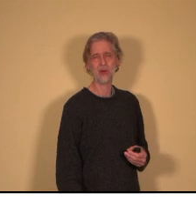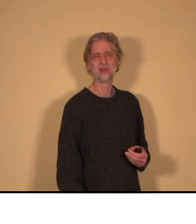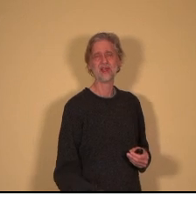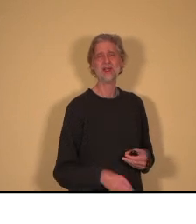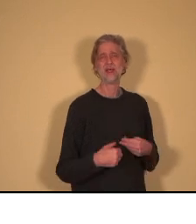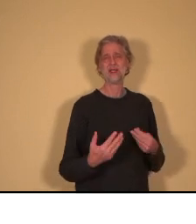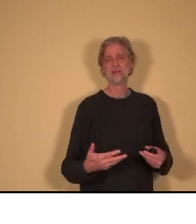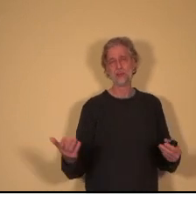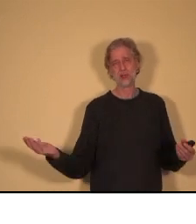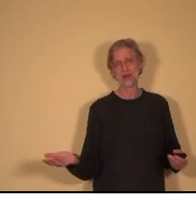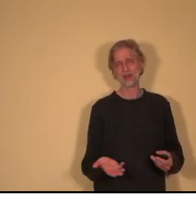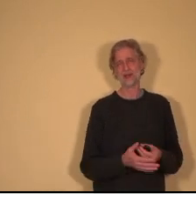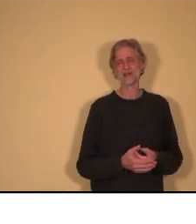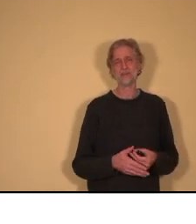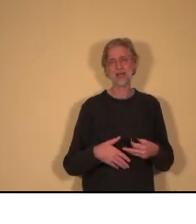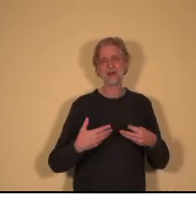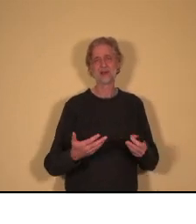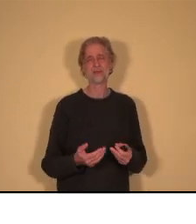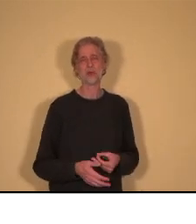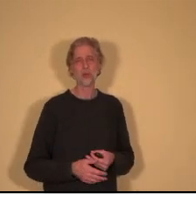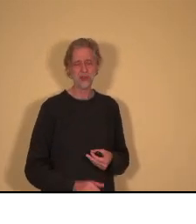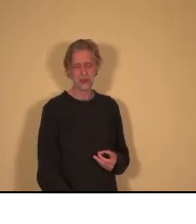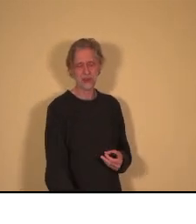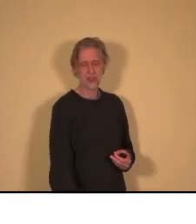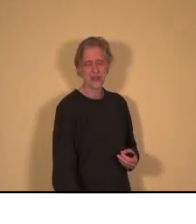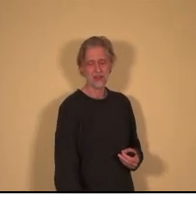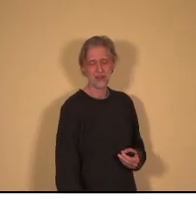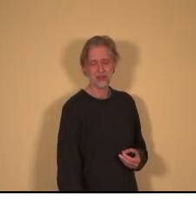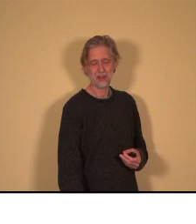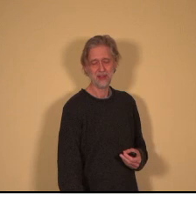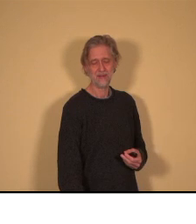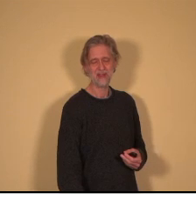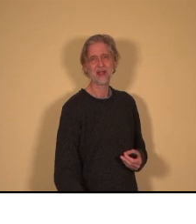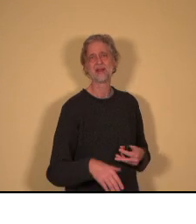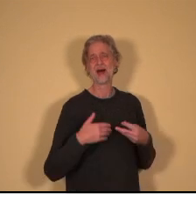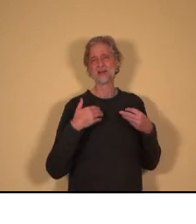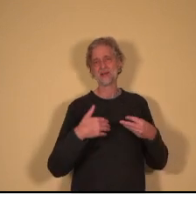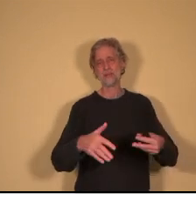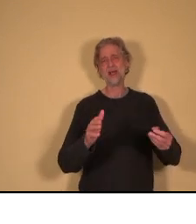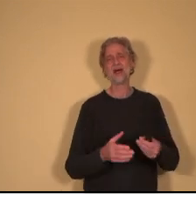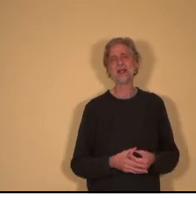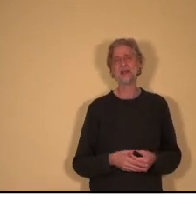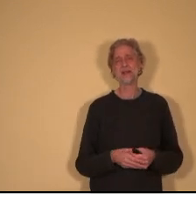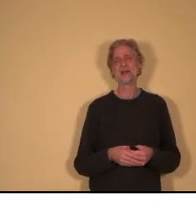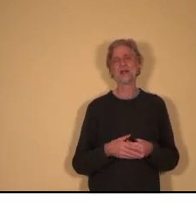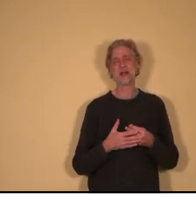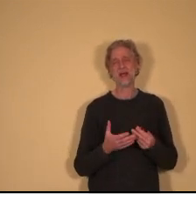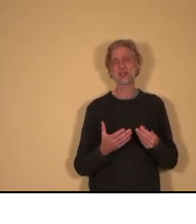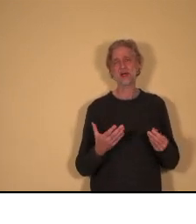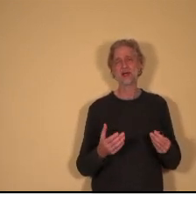wir auch gesehen, die führt, weil das Meerwasser von unten die in der Westantarktis im Meer